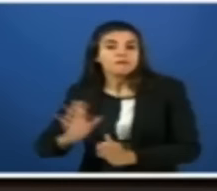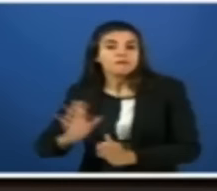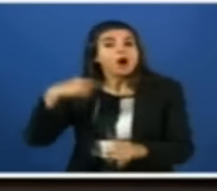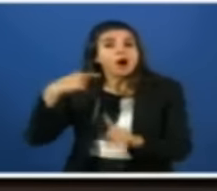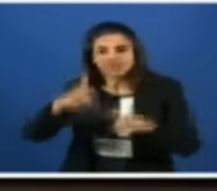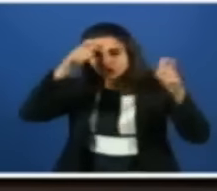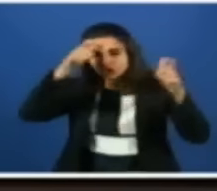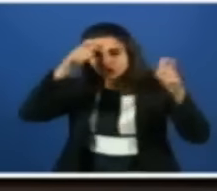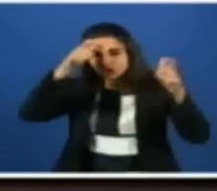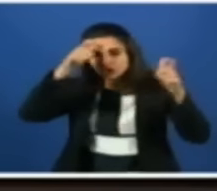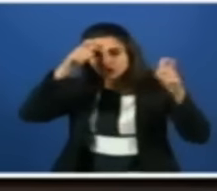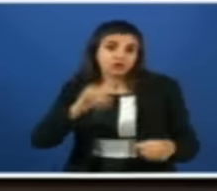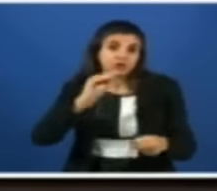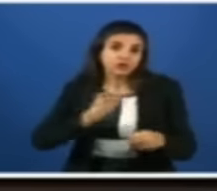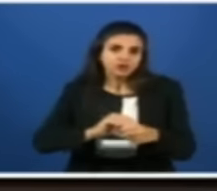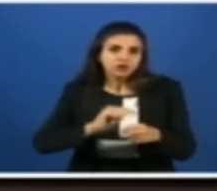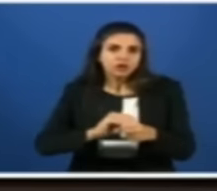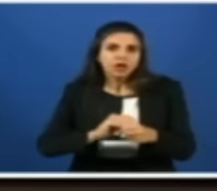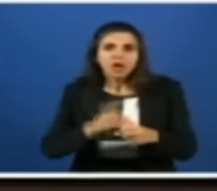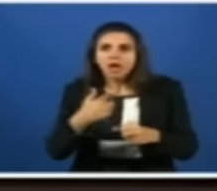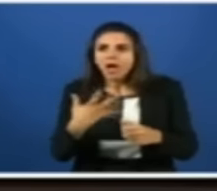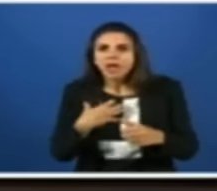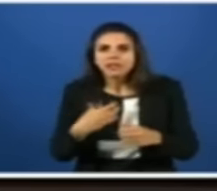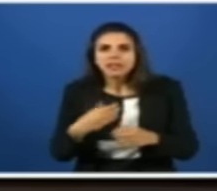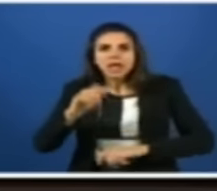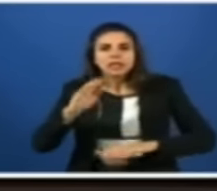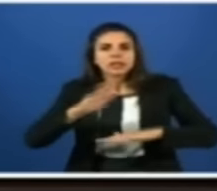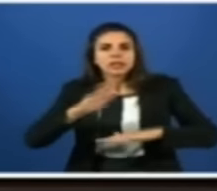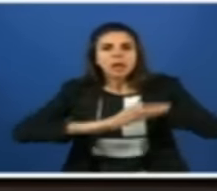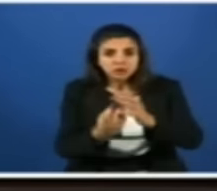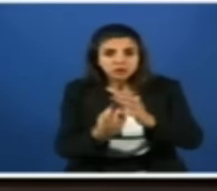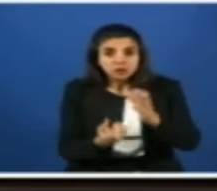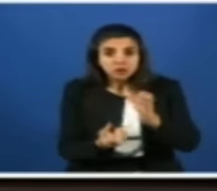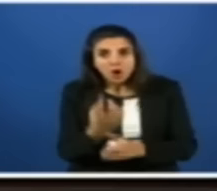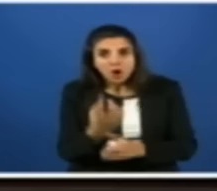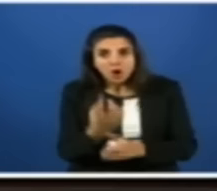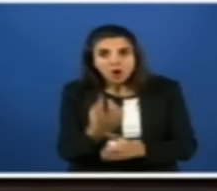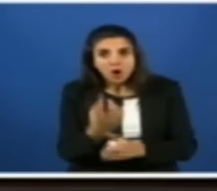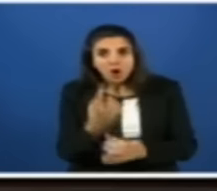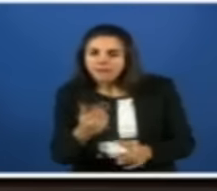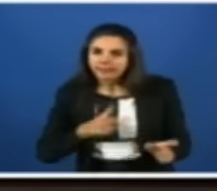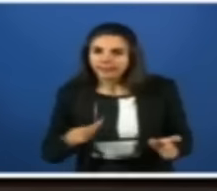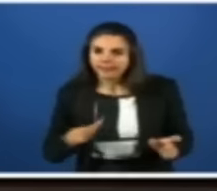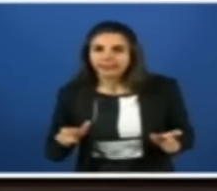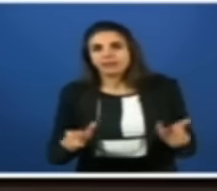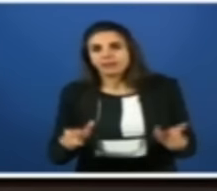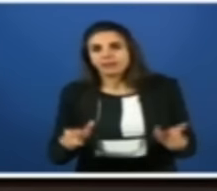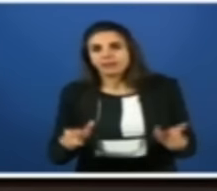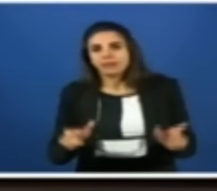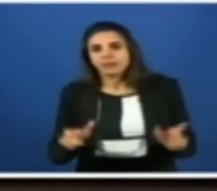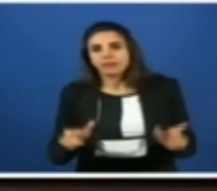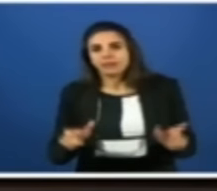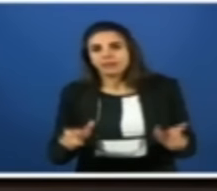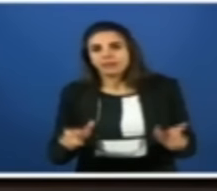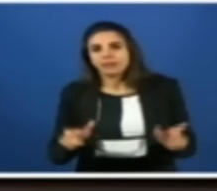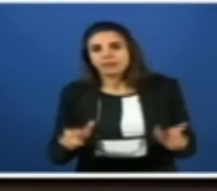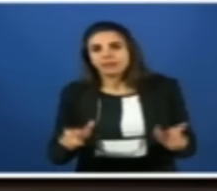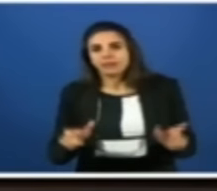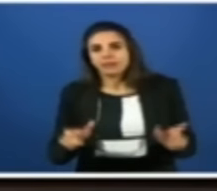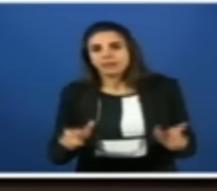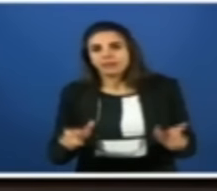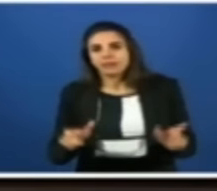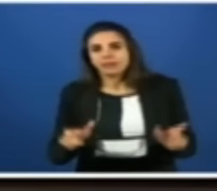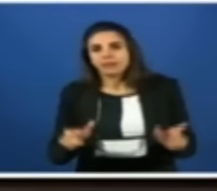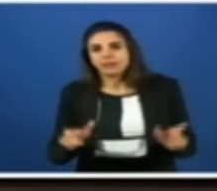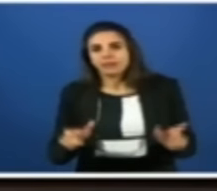içindeki yapılanmaya karşı da etkin tedbirleri almaya devam ediyoruz. Köşeye